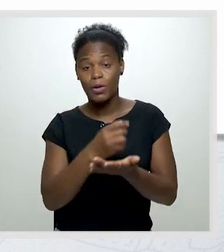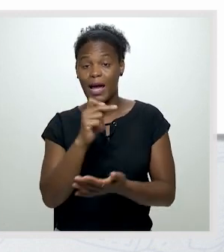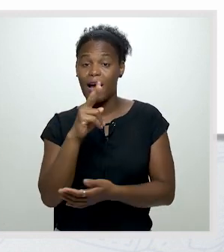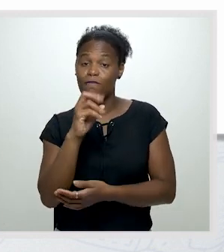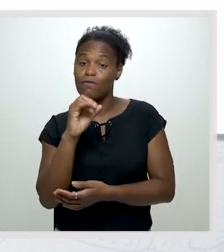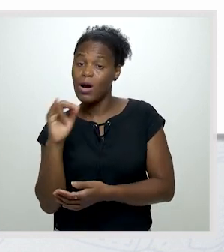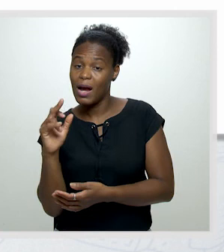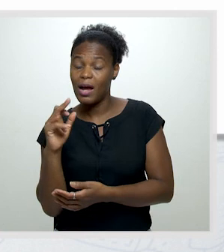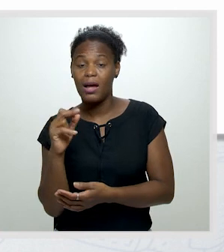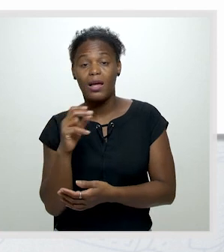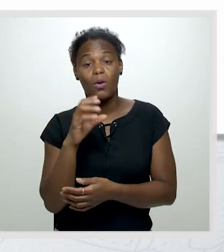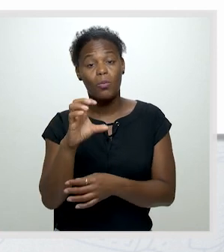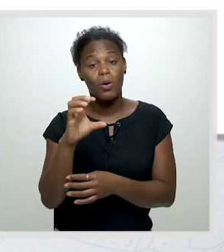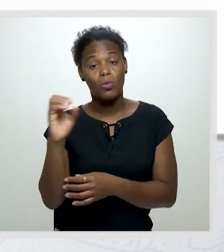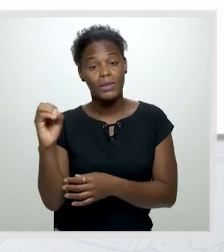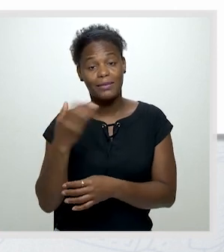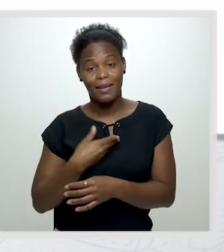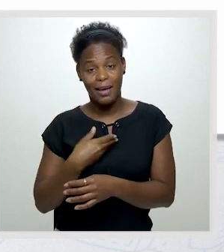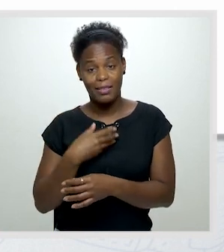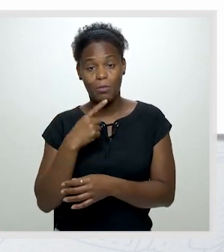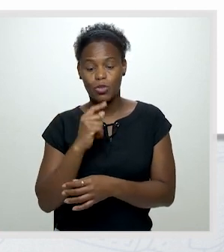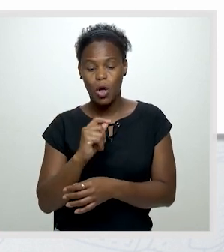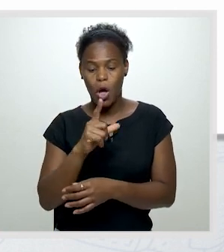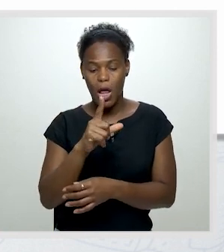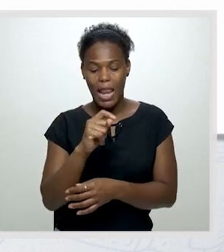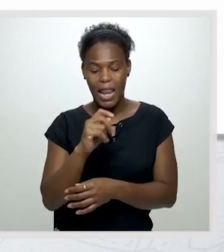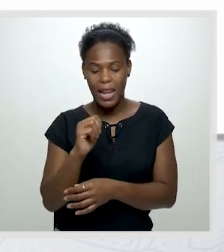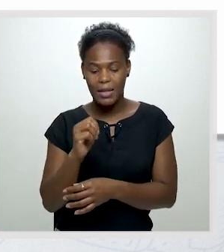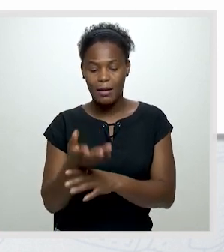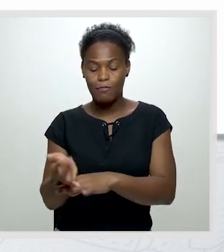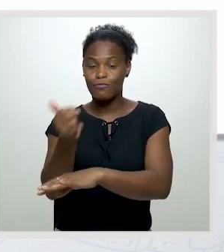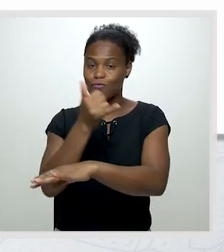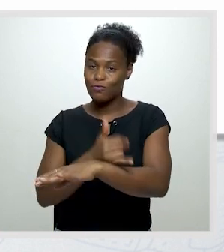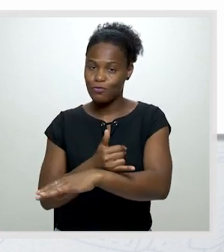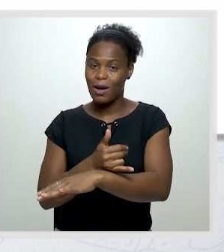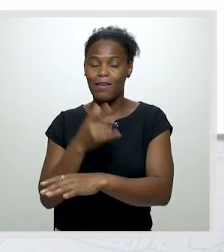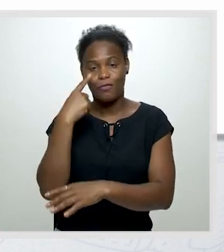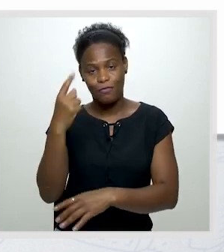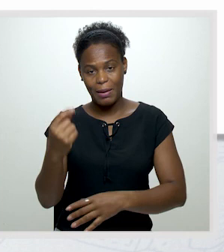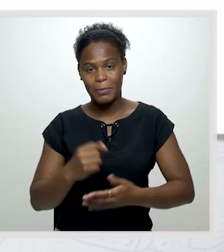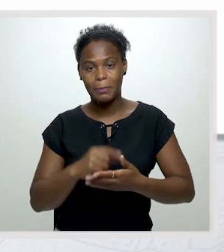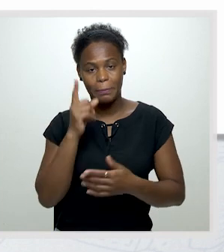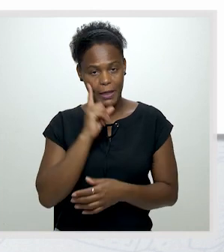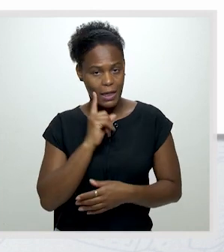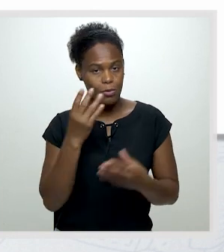d'objet direct, ici le pronom les, est placé avant le verbe. Féminin